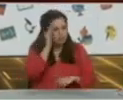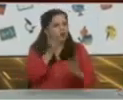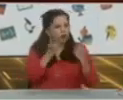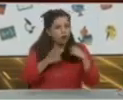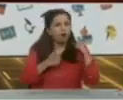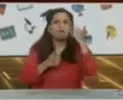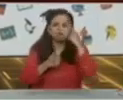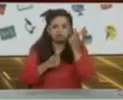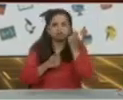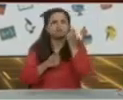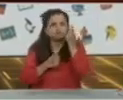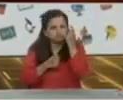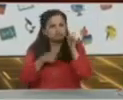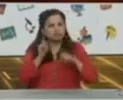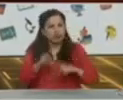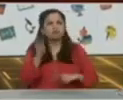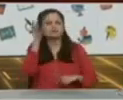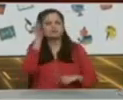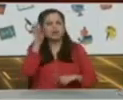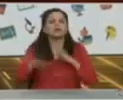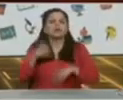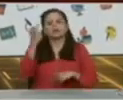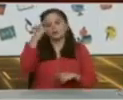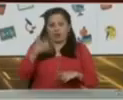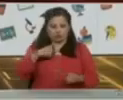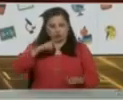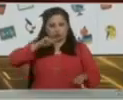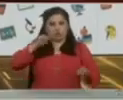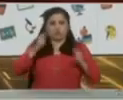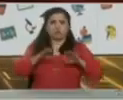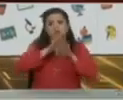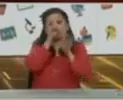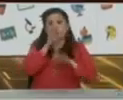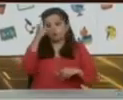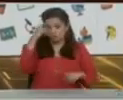फिर आपको बदलने की तैयारी भी रखनी होगी।